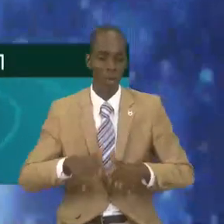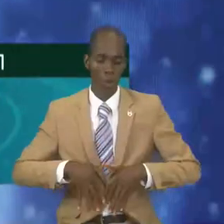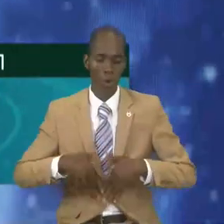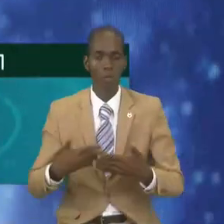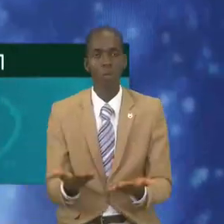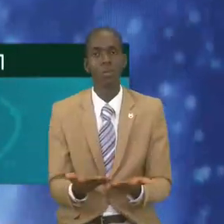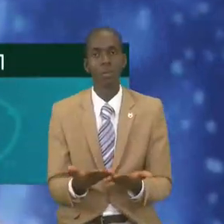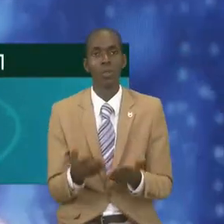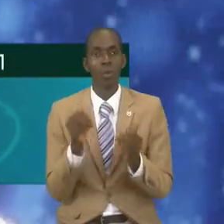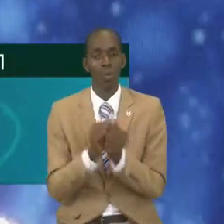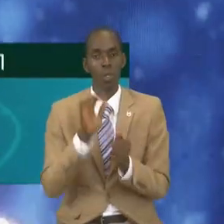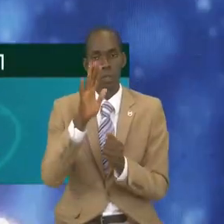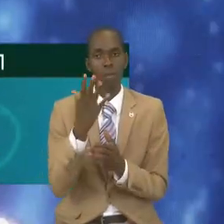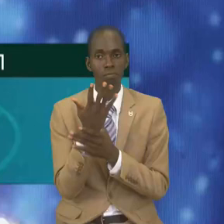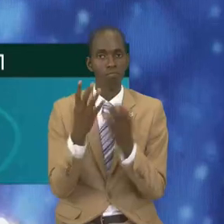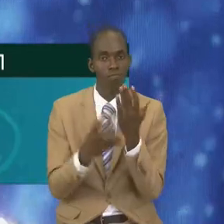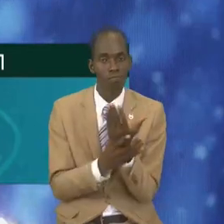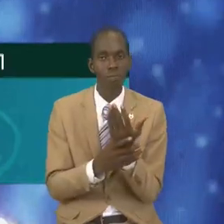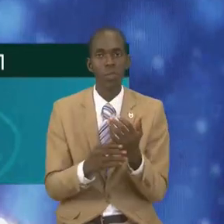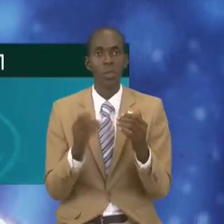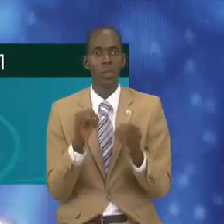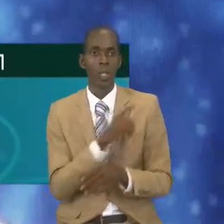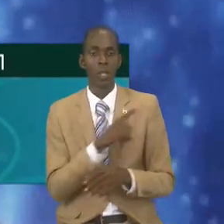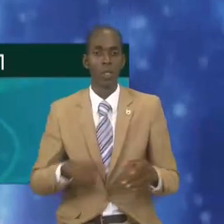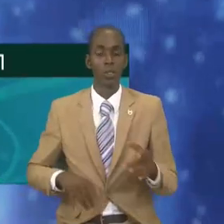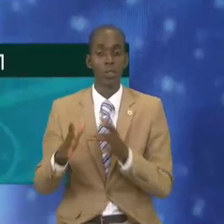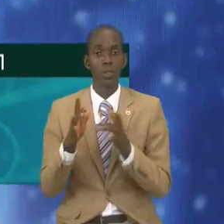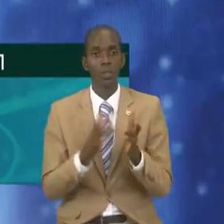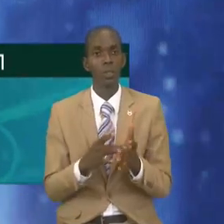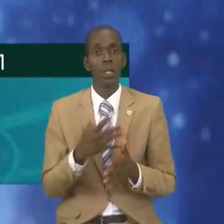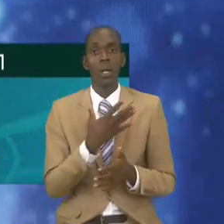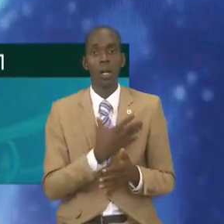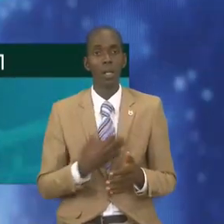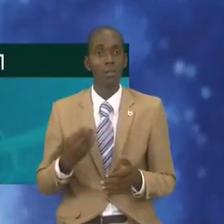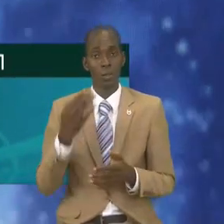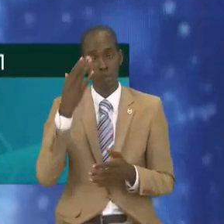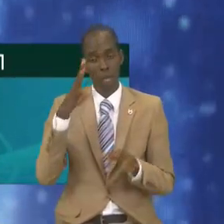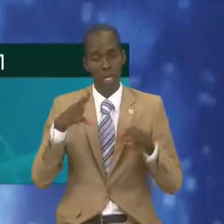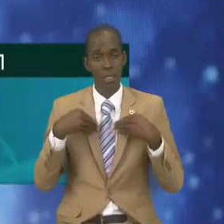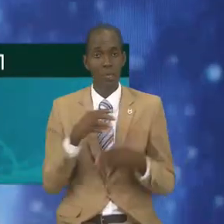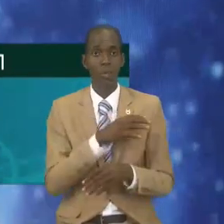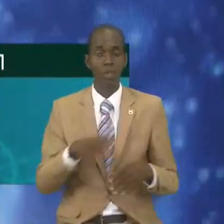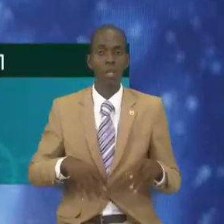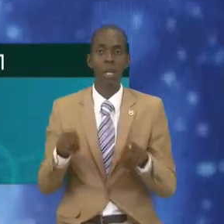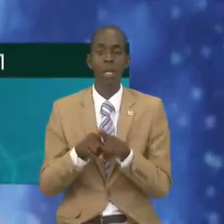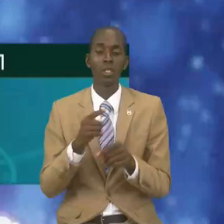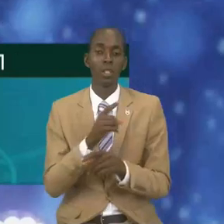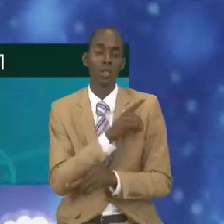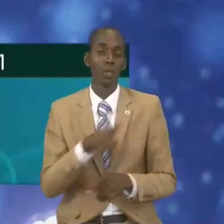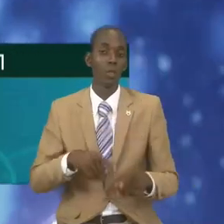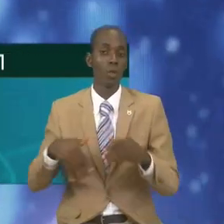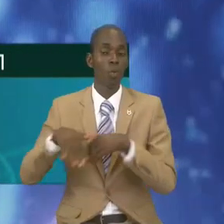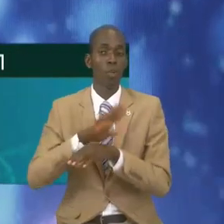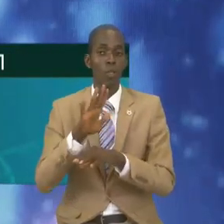de ta bouche le Seigneur Jésus, et si Jésus le Seigneur de ta vie, et si